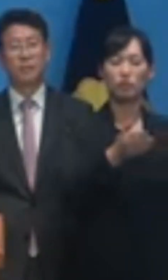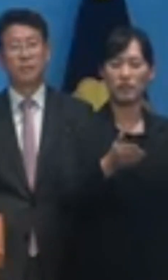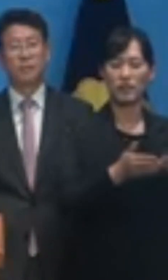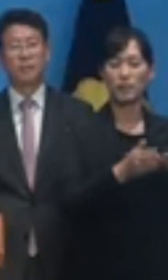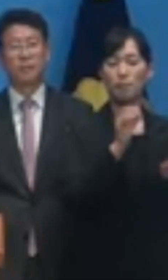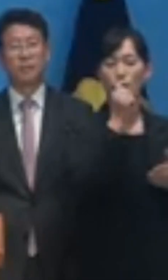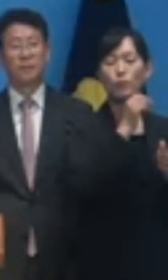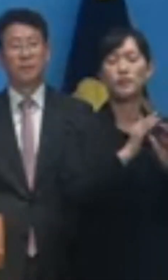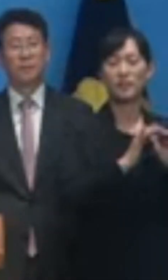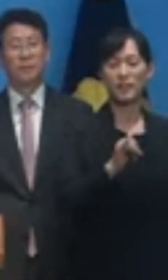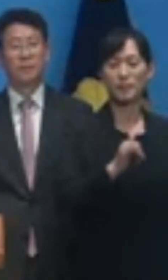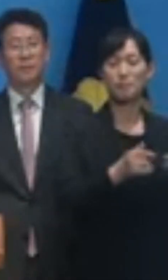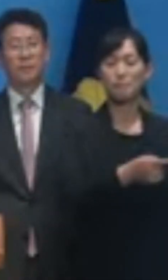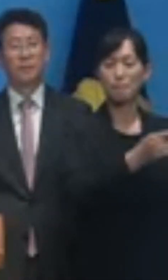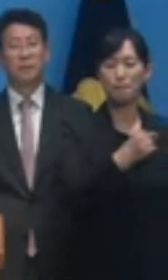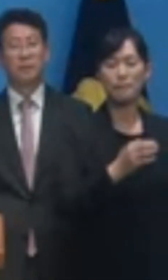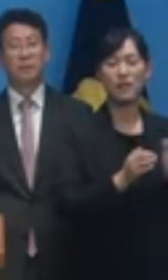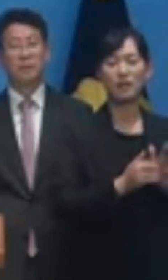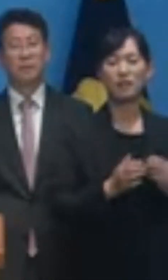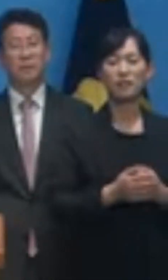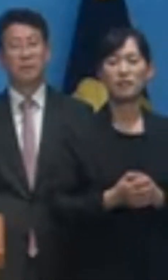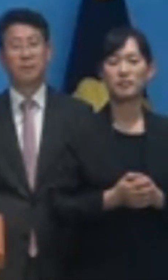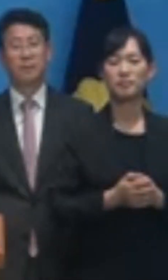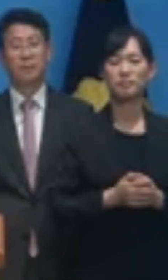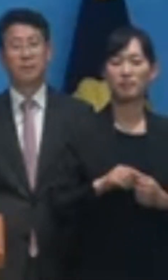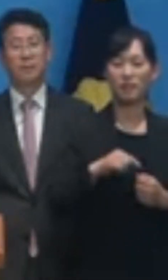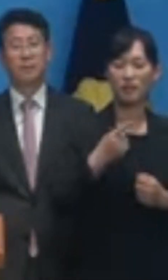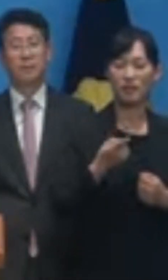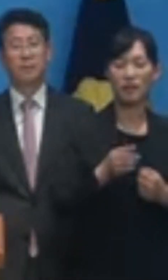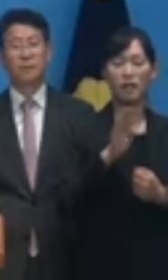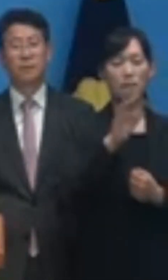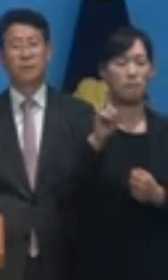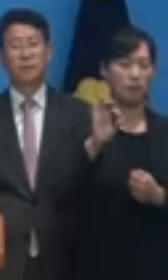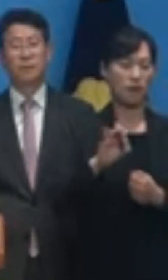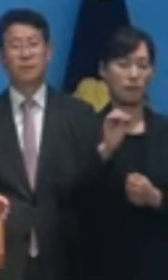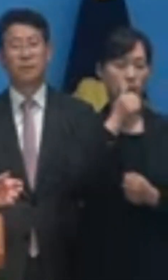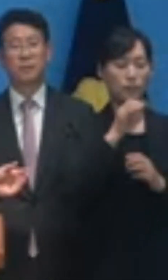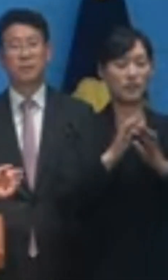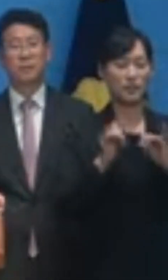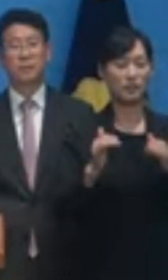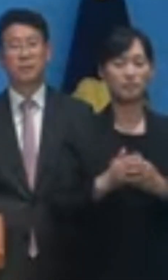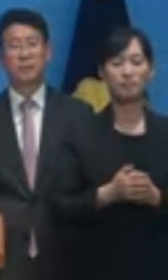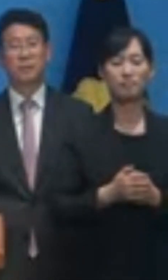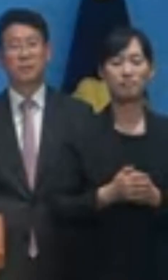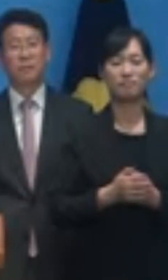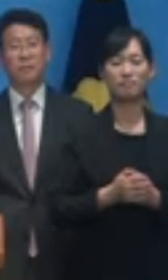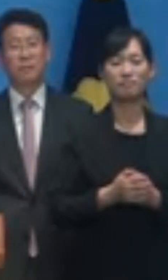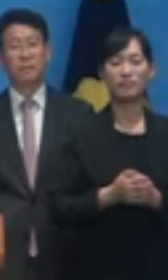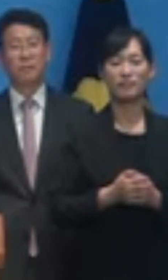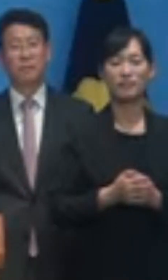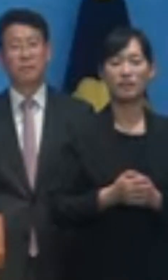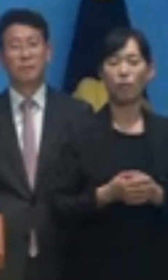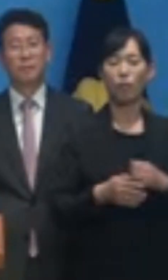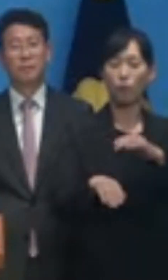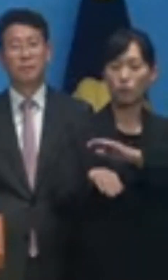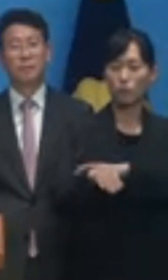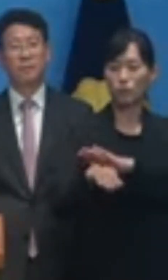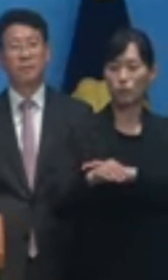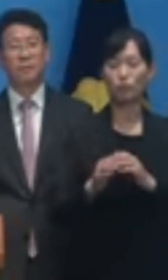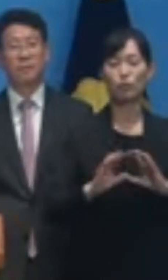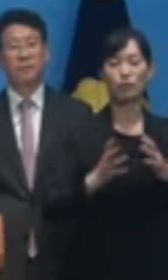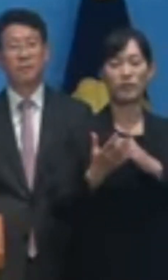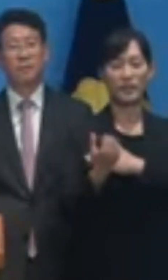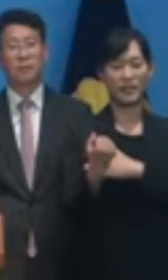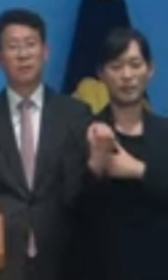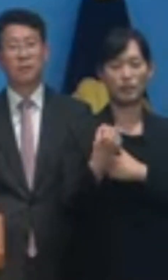변호사님 나오셨고요. 또 그 옆에는 강인태 변호사님이십니다. 그리고 여러분 보시 오른쪽에는